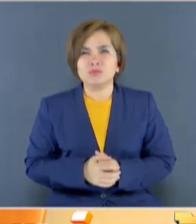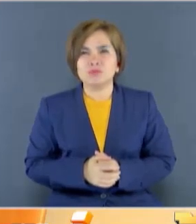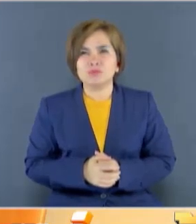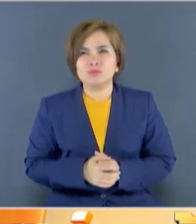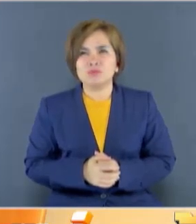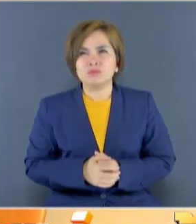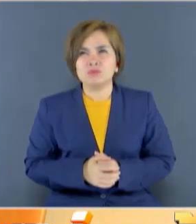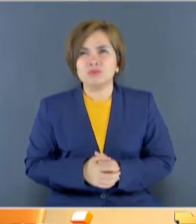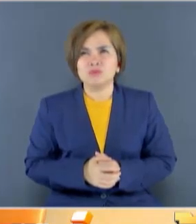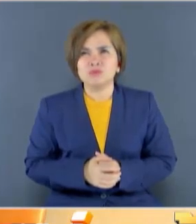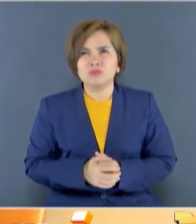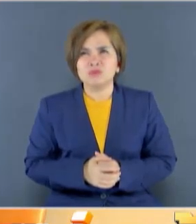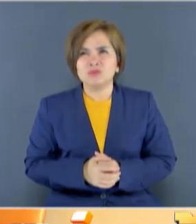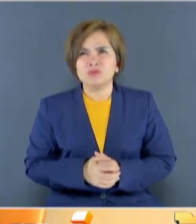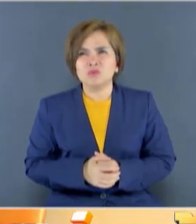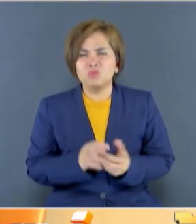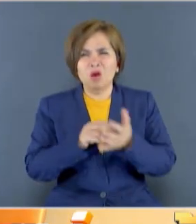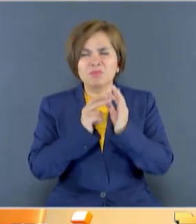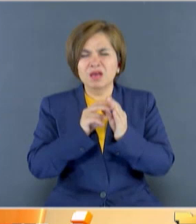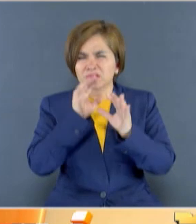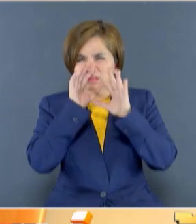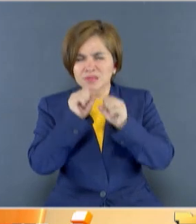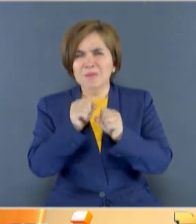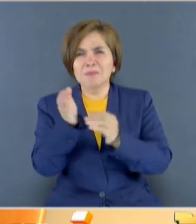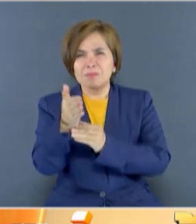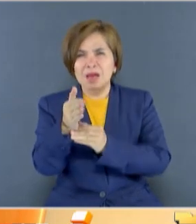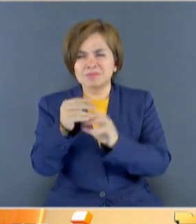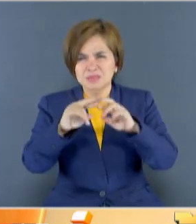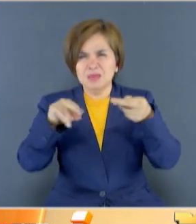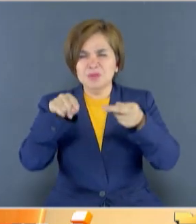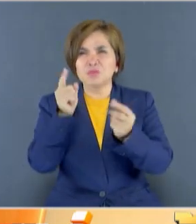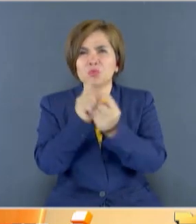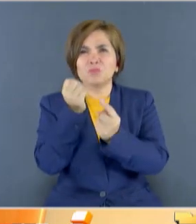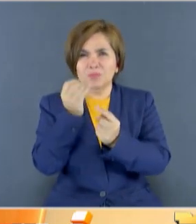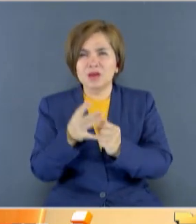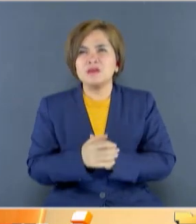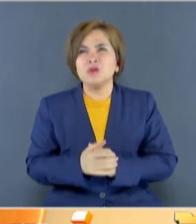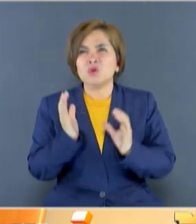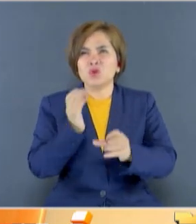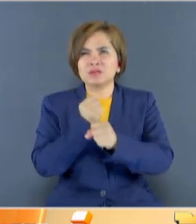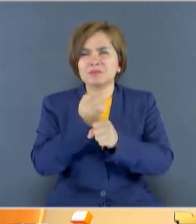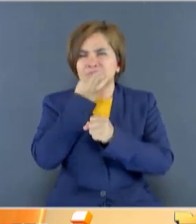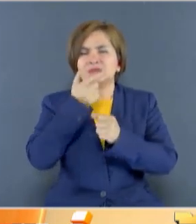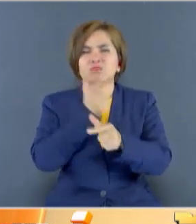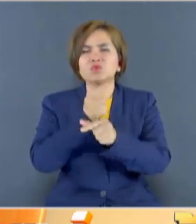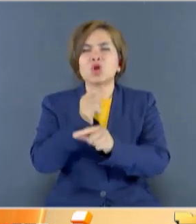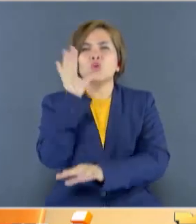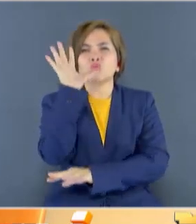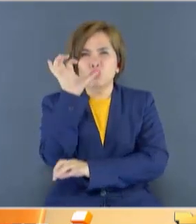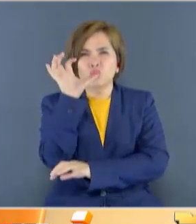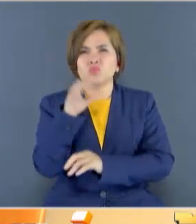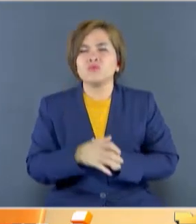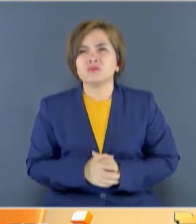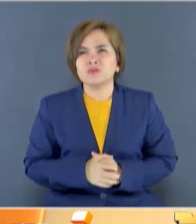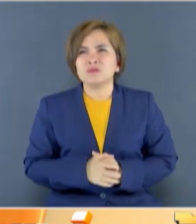กัน โอ้โหเป็นเบื่อฮะคุณผู้ชมฮะคลิปนี้ผู้ใช้ TikTok รายนี้ครับเป็นเกษตรกรผู้เลี้ยงกุ้งในอำเภอหัวไซจังหวัดนครศรีธรรมราช